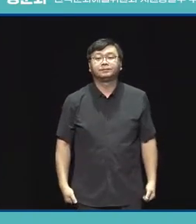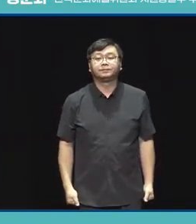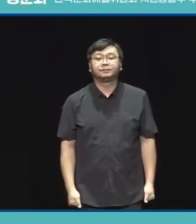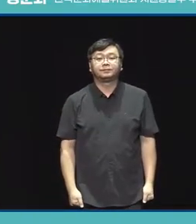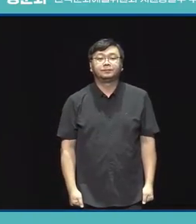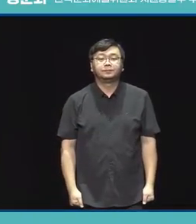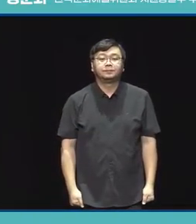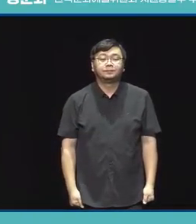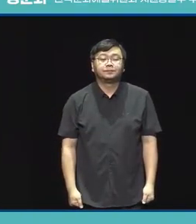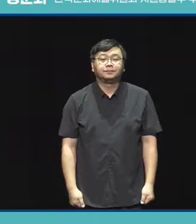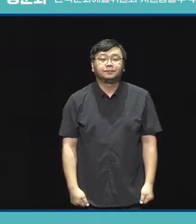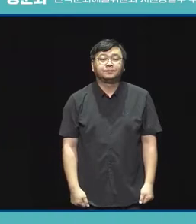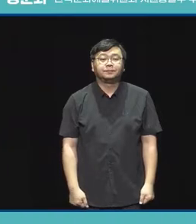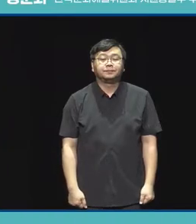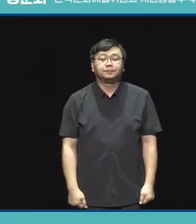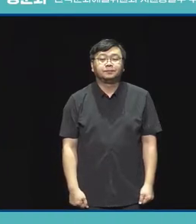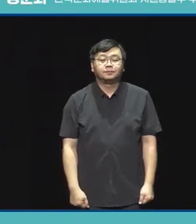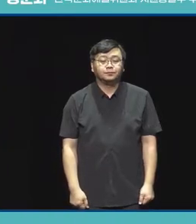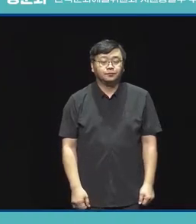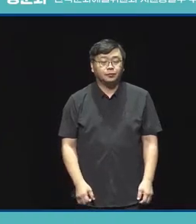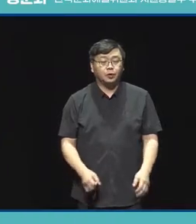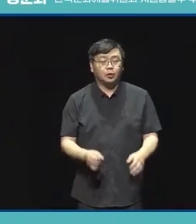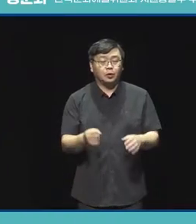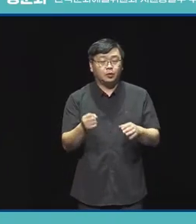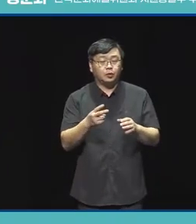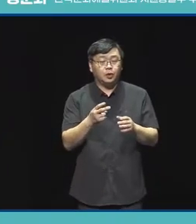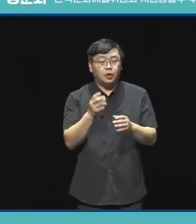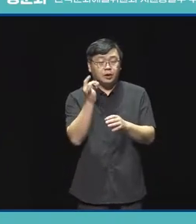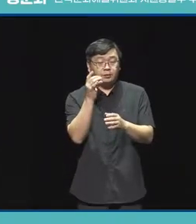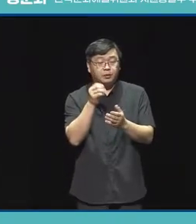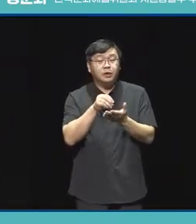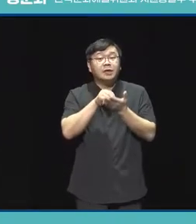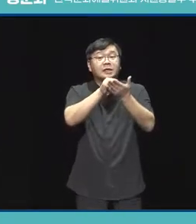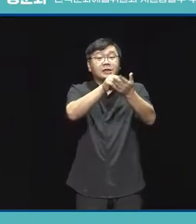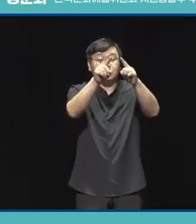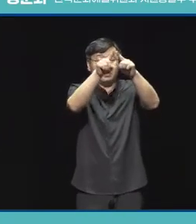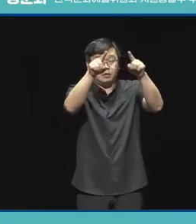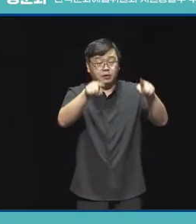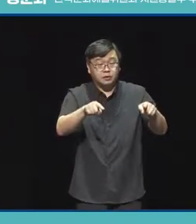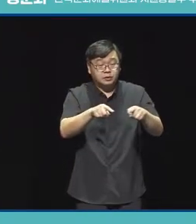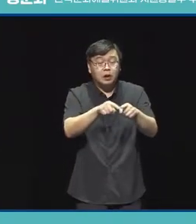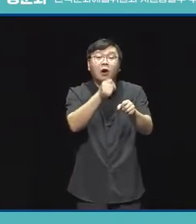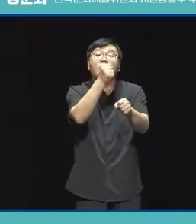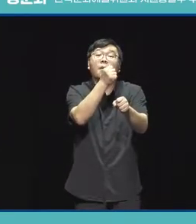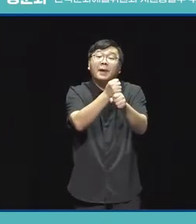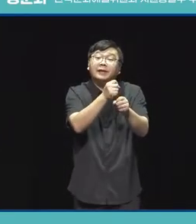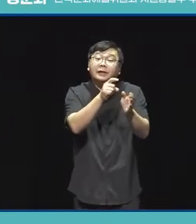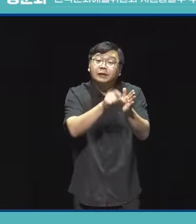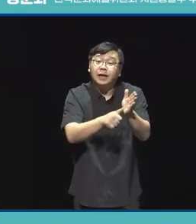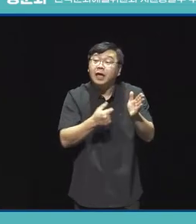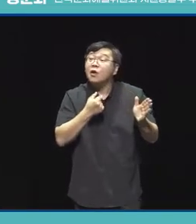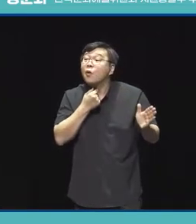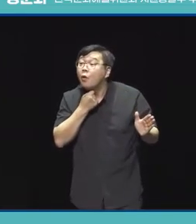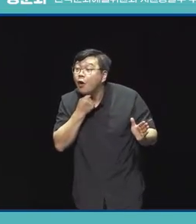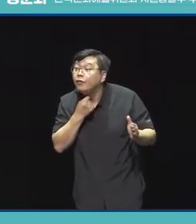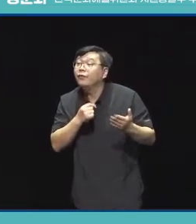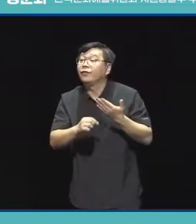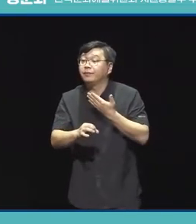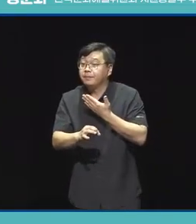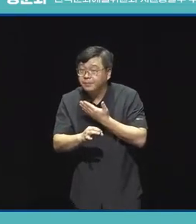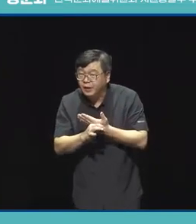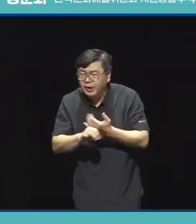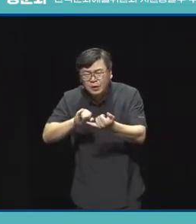보시면 될것 같습니다. 그리고 참고로 저희가 지원 신청서 제출하실 때 희망하시는 분에 한해서 의무사항 아니고요.